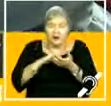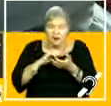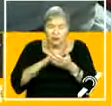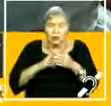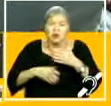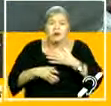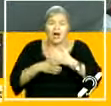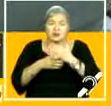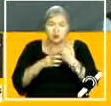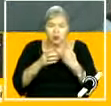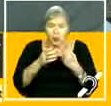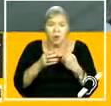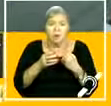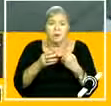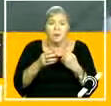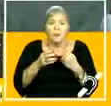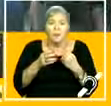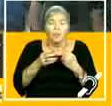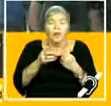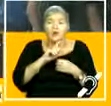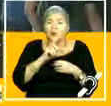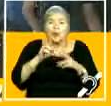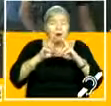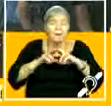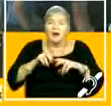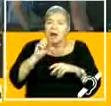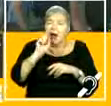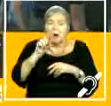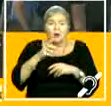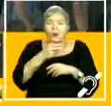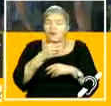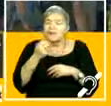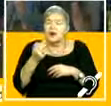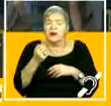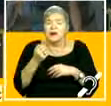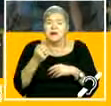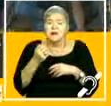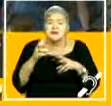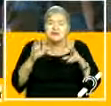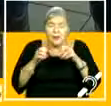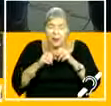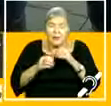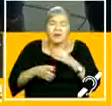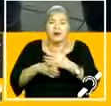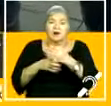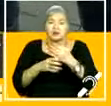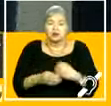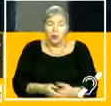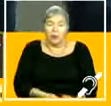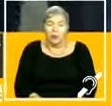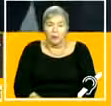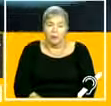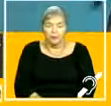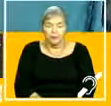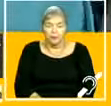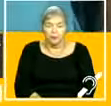de la Ministerul Afacerilor Externe, nu va rămâne acolo fără să-i fie întinsă o mână.